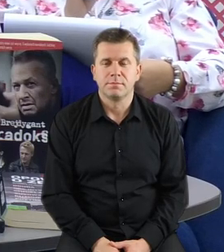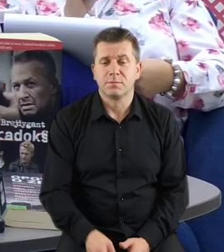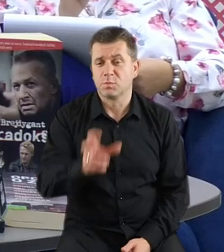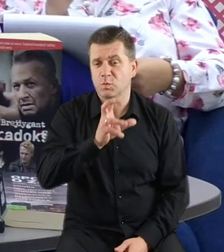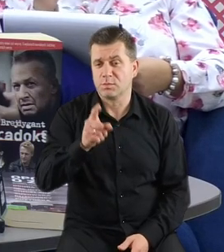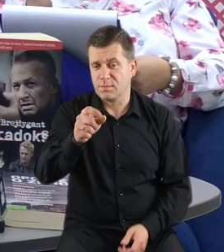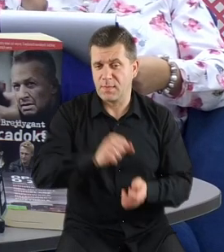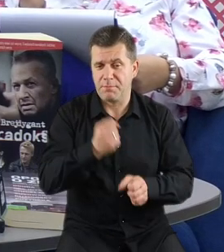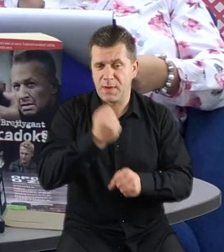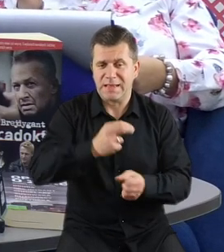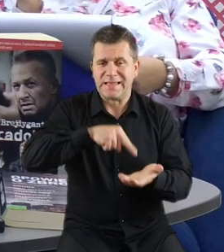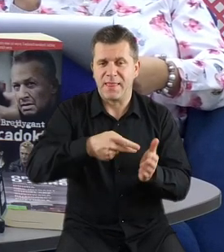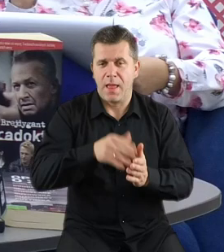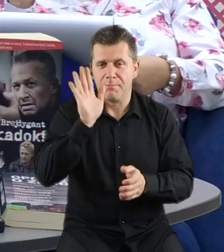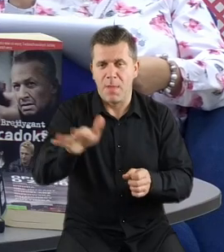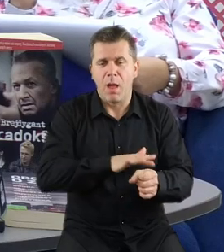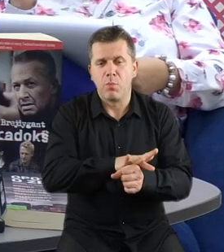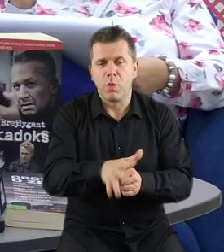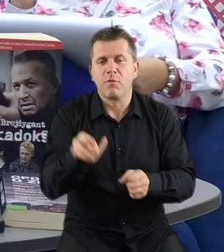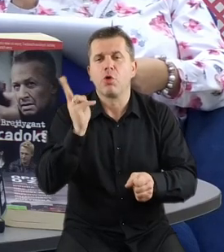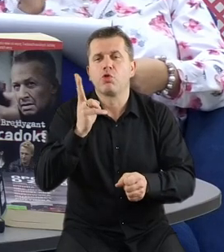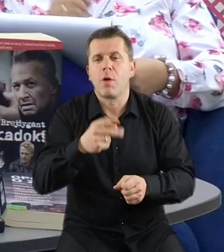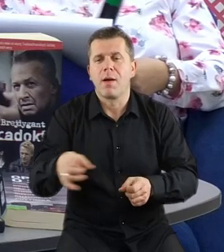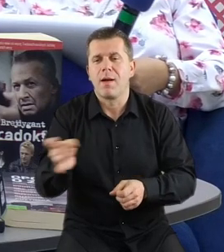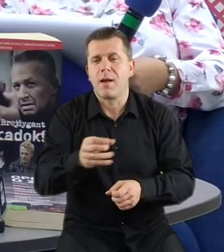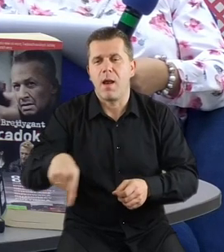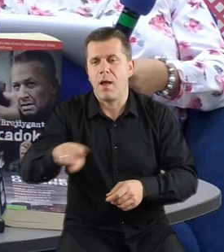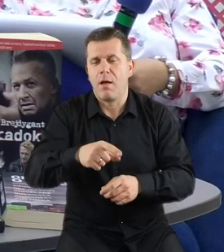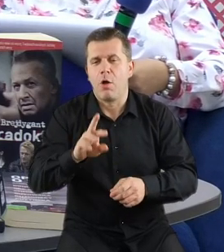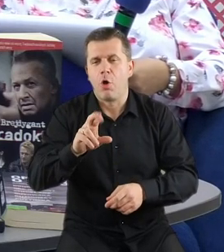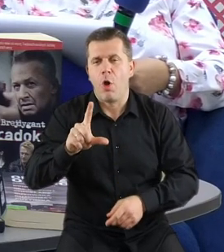Czy pan jako scenarzysta ma wpływ na to, kto gra poszczególne role?